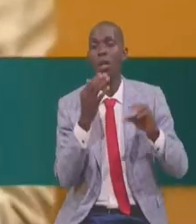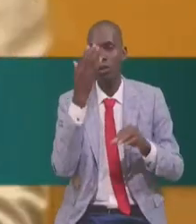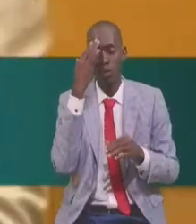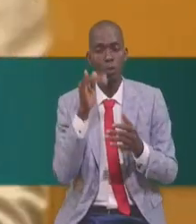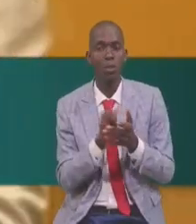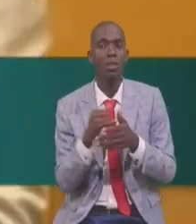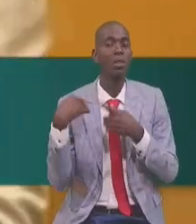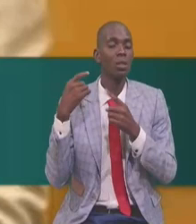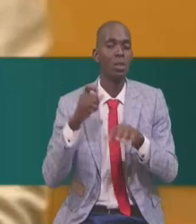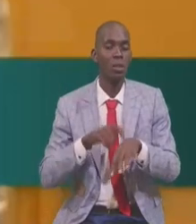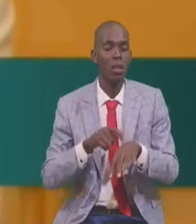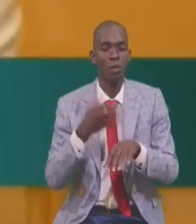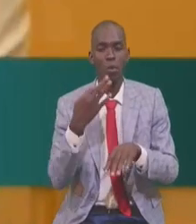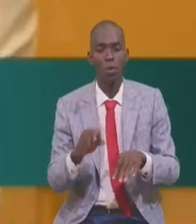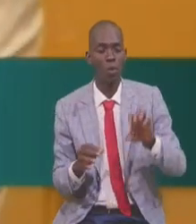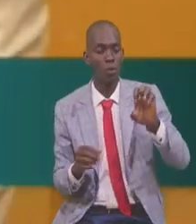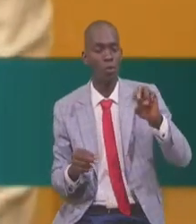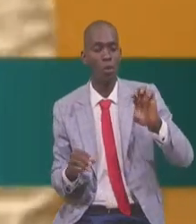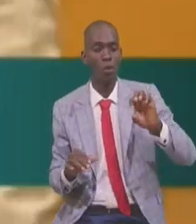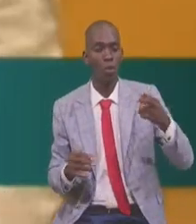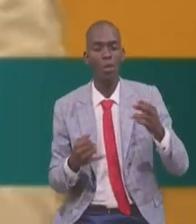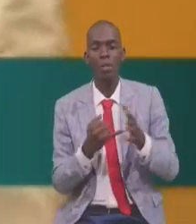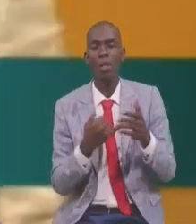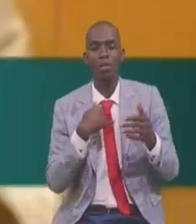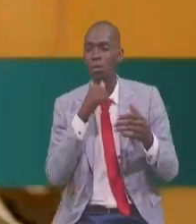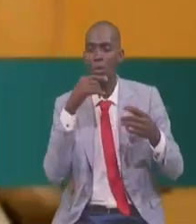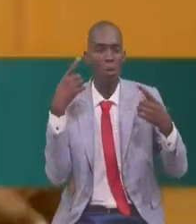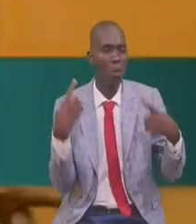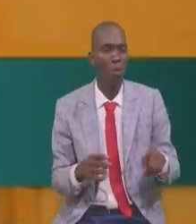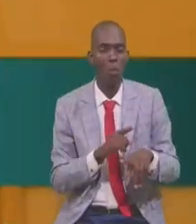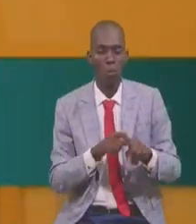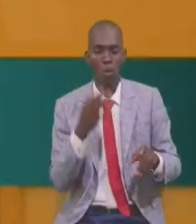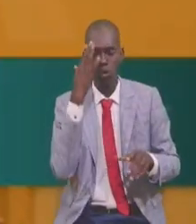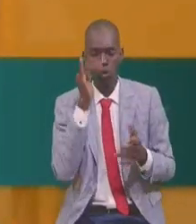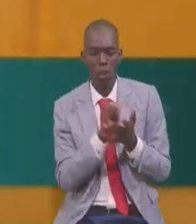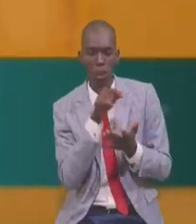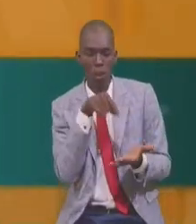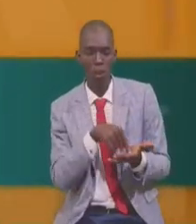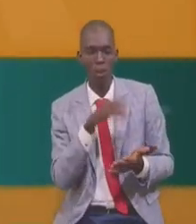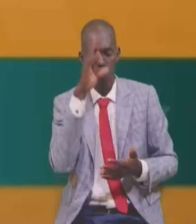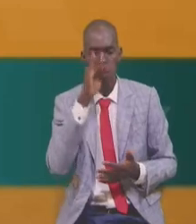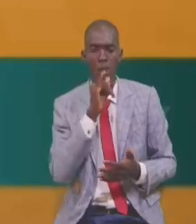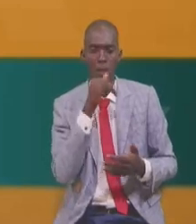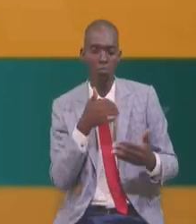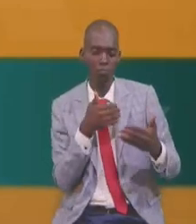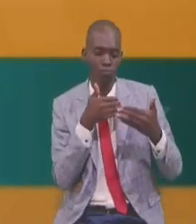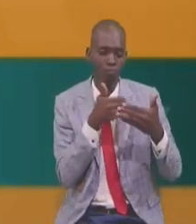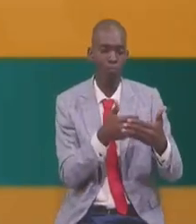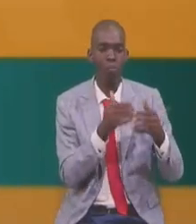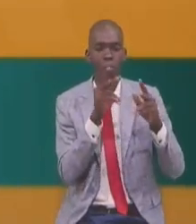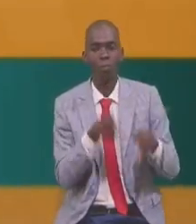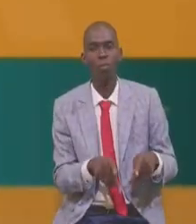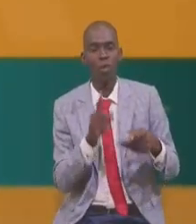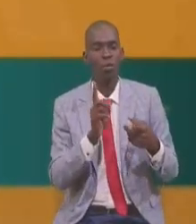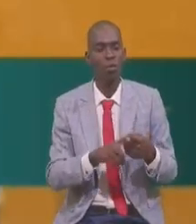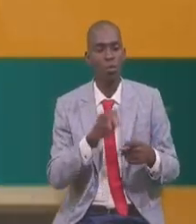cela n'a jamais eu lieu. Ils savaient que c'était l'homme prochain à partir. Ils